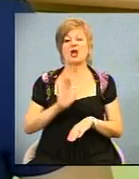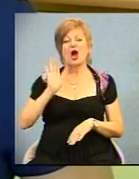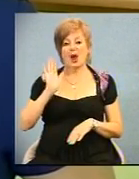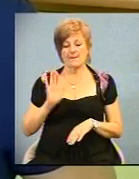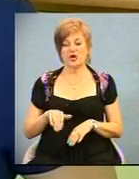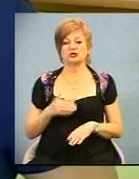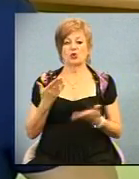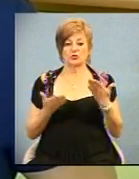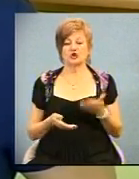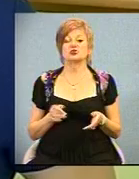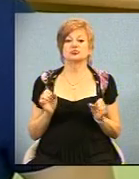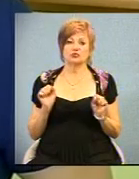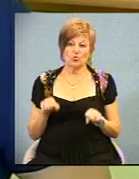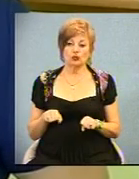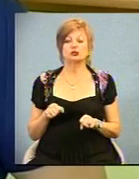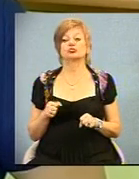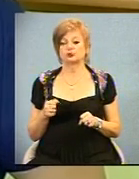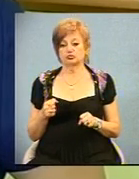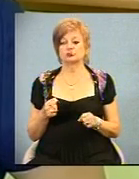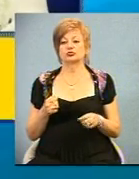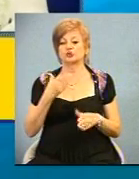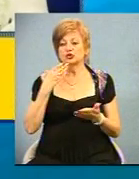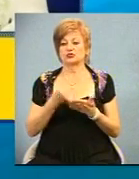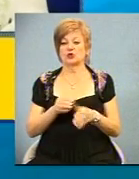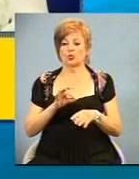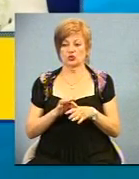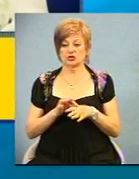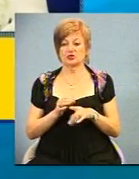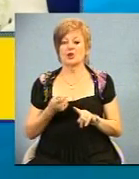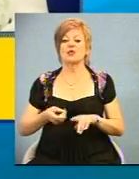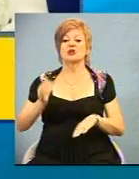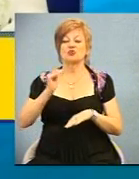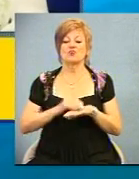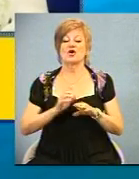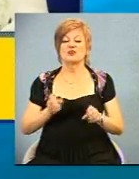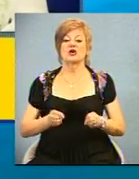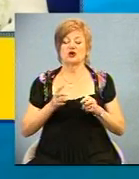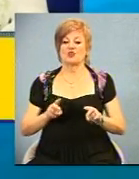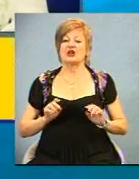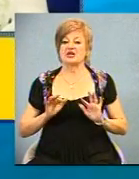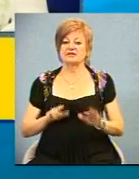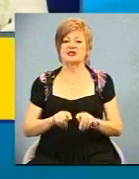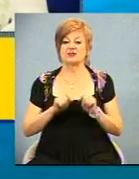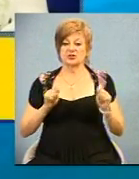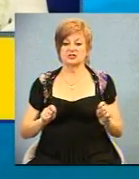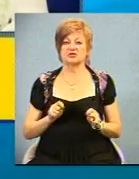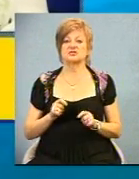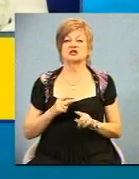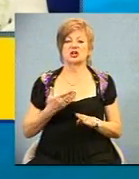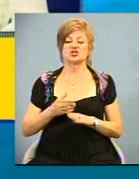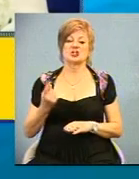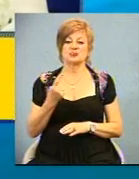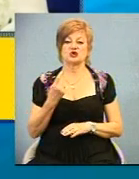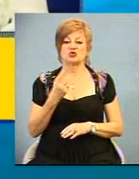затем, если будет такая возможность, собственной кожей. За данным фактом начато криминальное провадження за ознаками частини 1